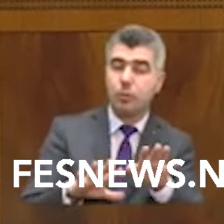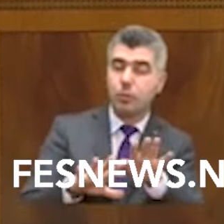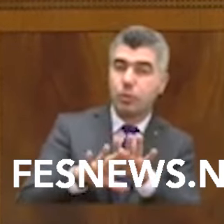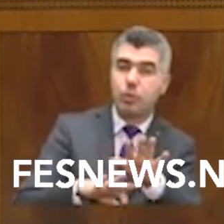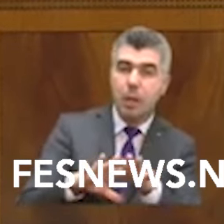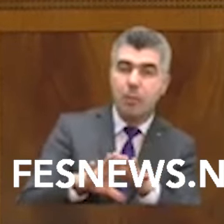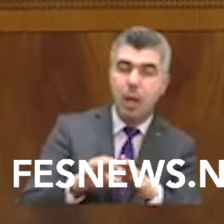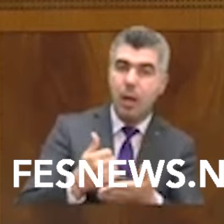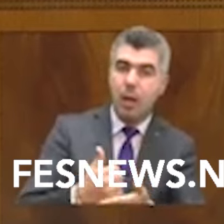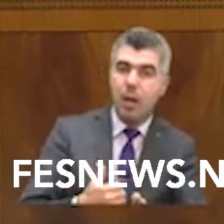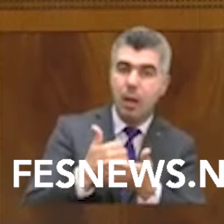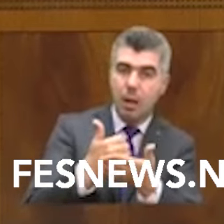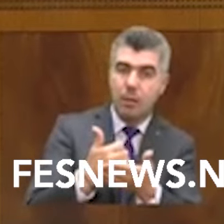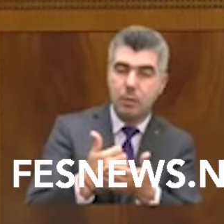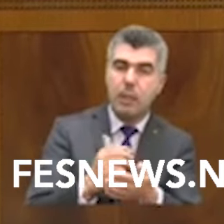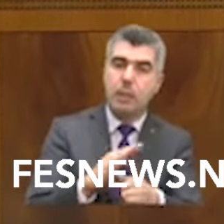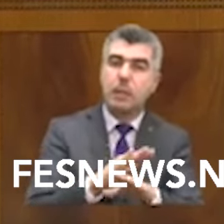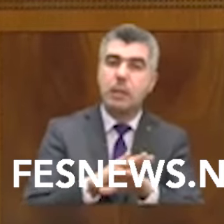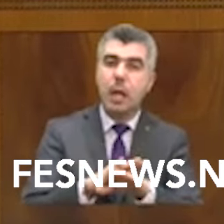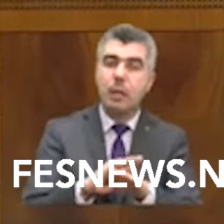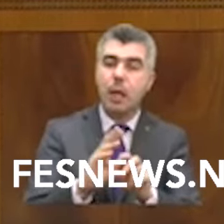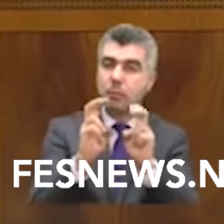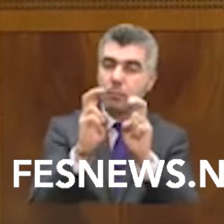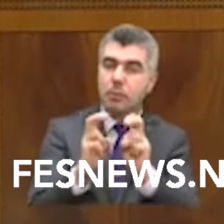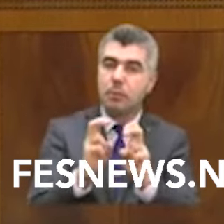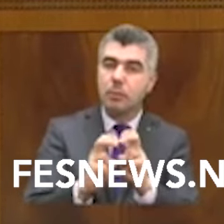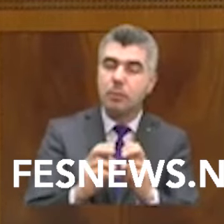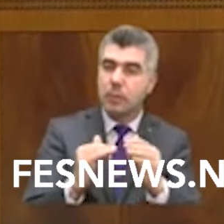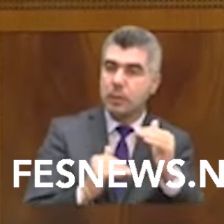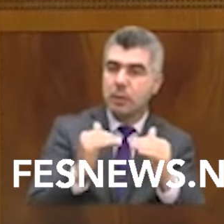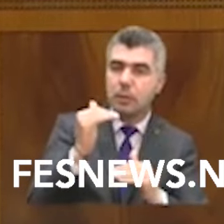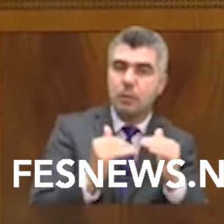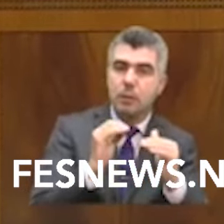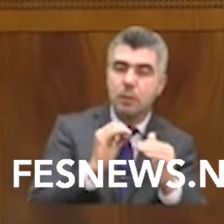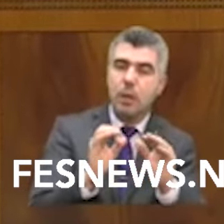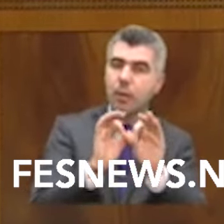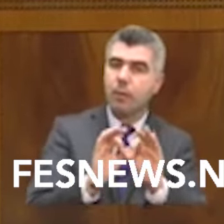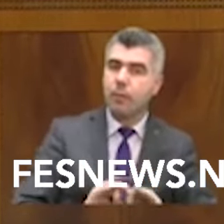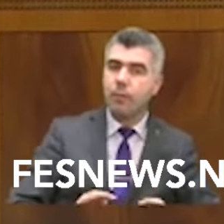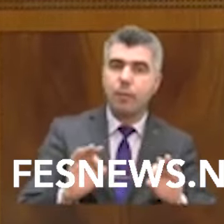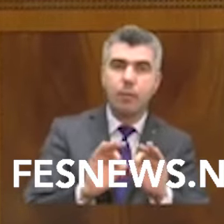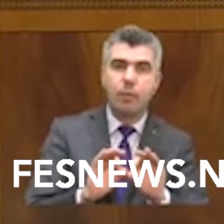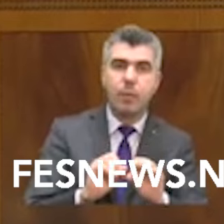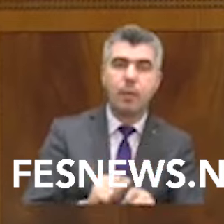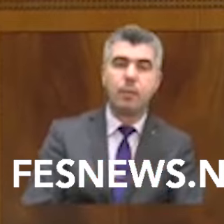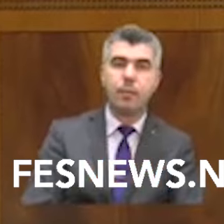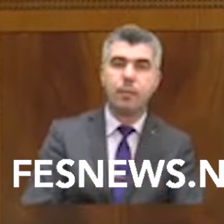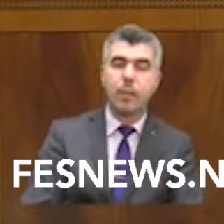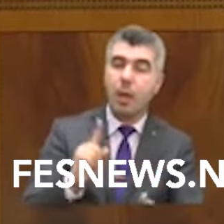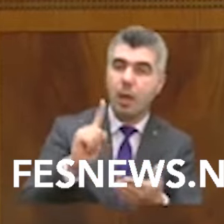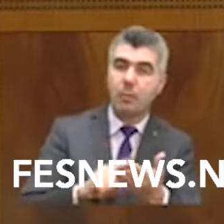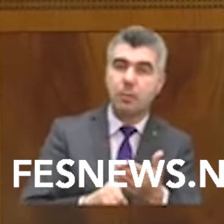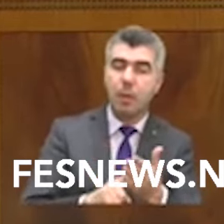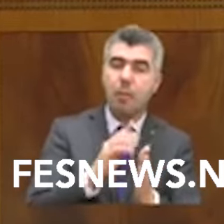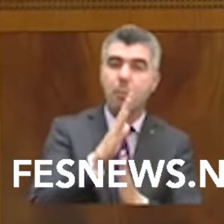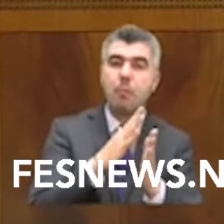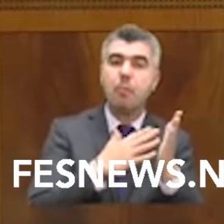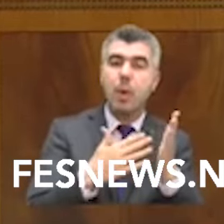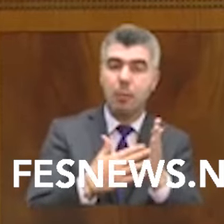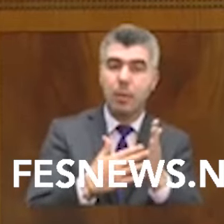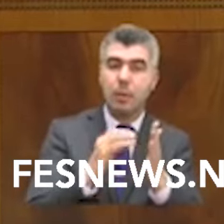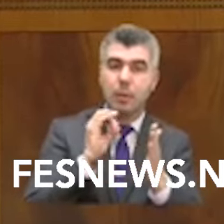هو سياسة عمومية مرتبطة بتقليص التفاوتات المجالية، وأحسن برنامج اللي داز في